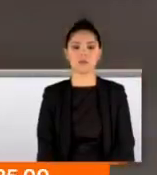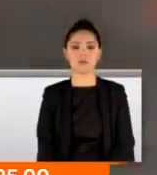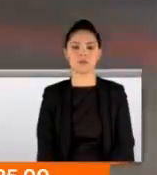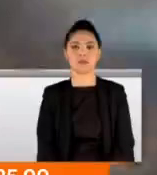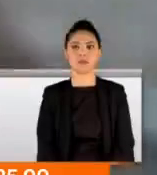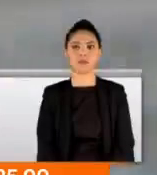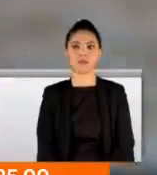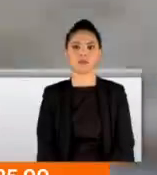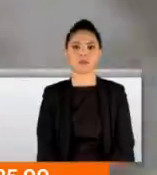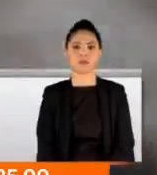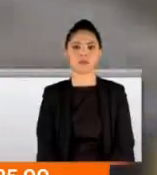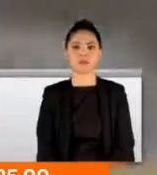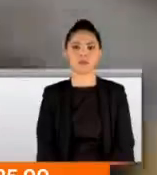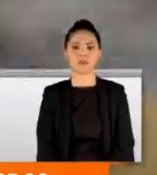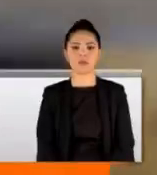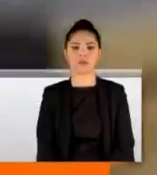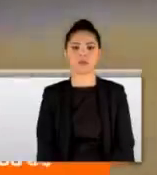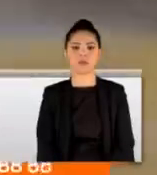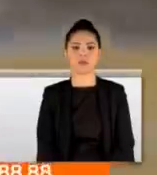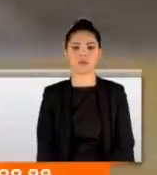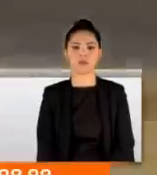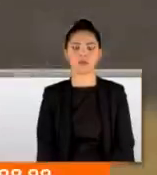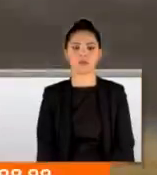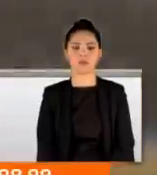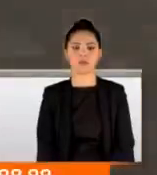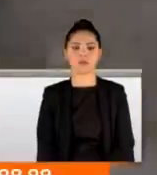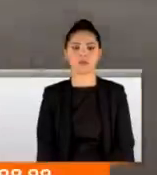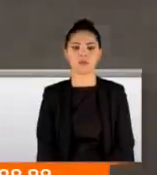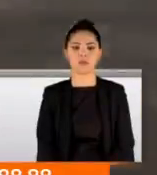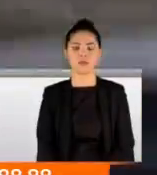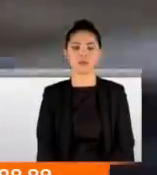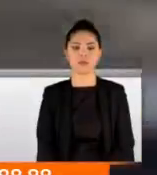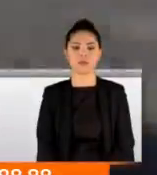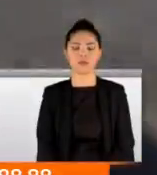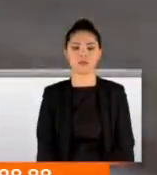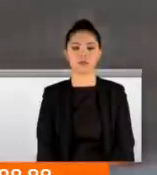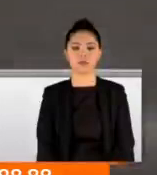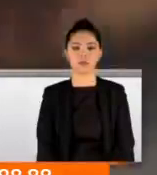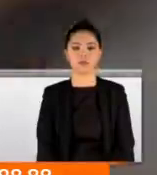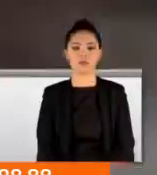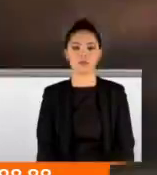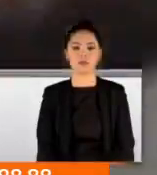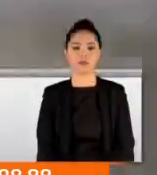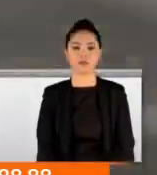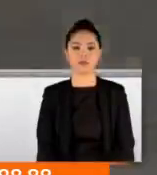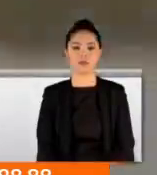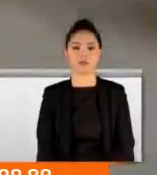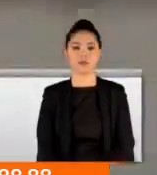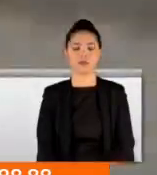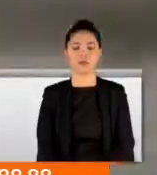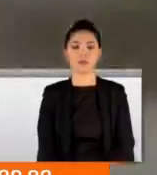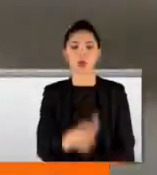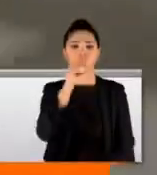an sadece bir koltuğun üzerine çıkıp oturabildim sadece, o kadar. Her taraf mahvoldu.